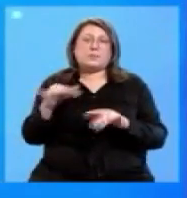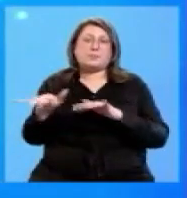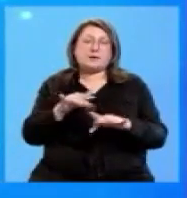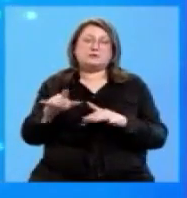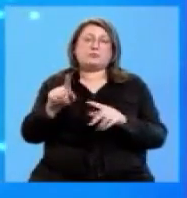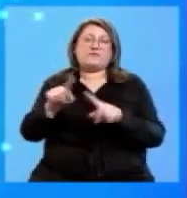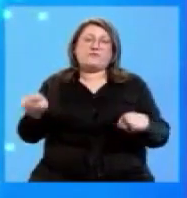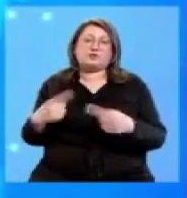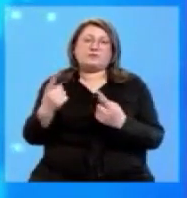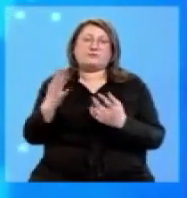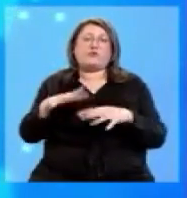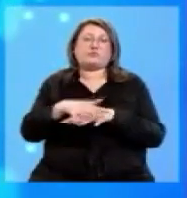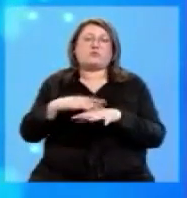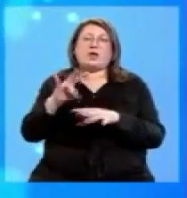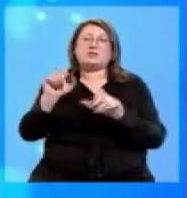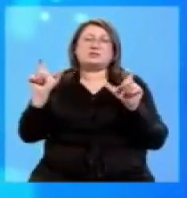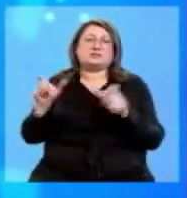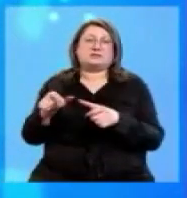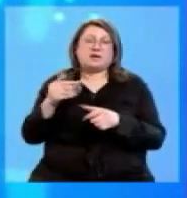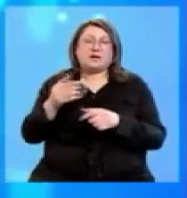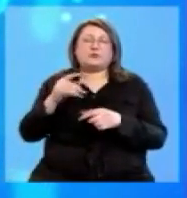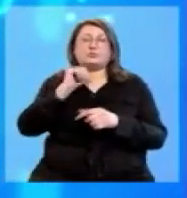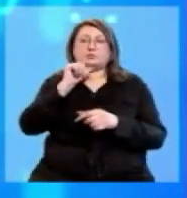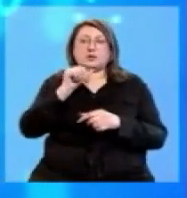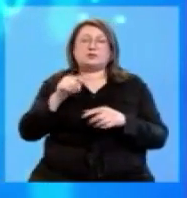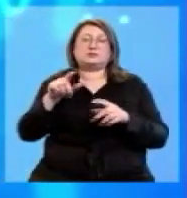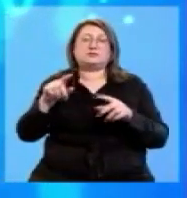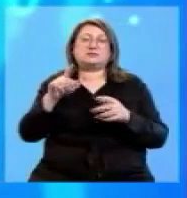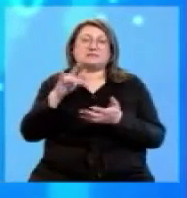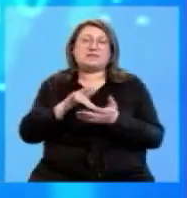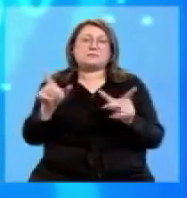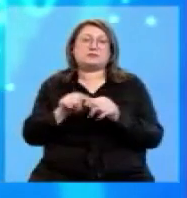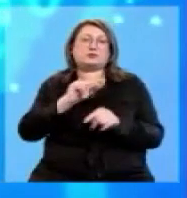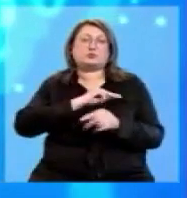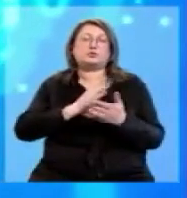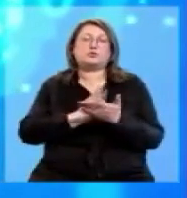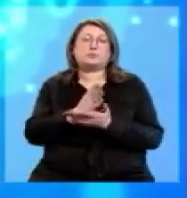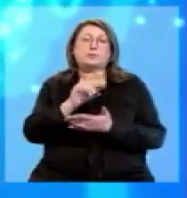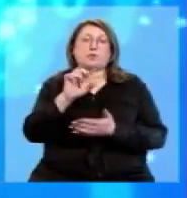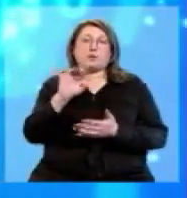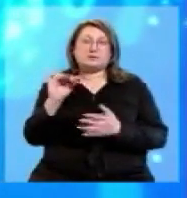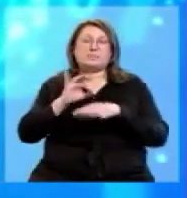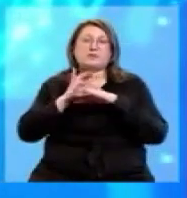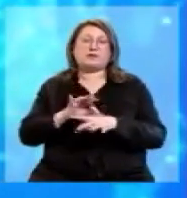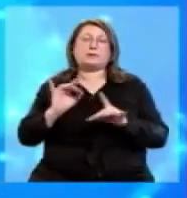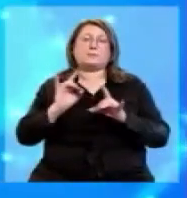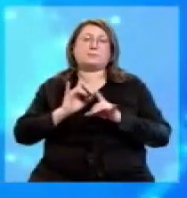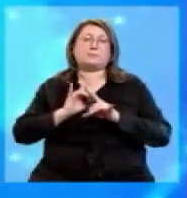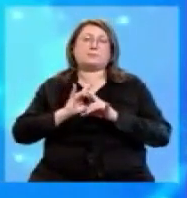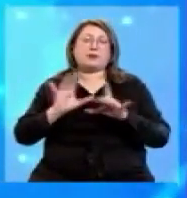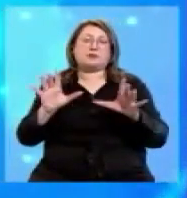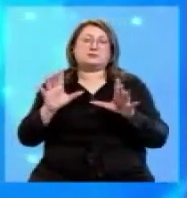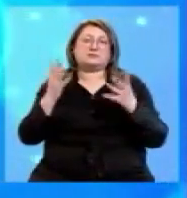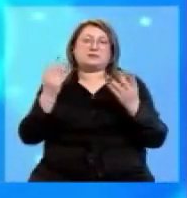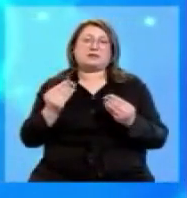іс-шараларға да тарту маңызды. Қостанайда жастар ресурстық орталығы пробация қызметкерлерімен бірлесе отырып, ұлыстың ұлы күніне арналған